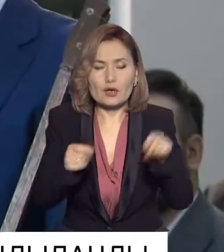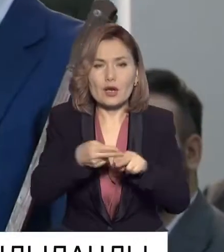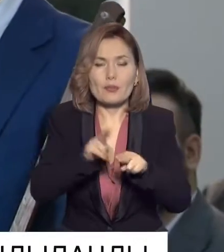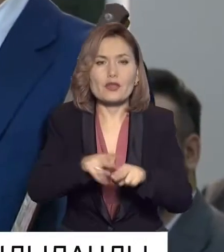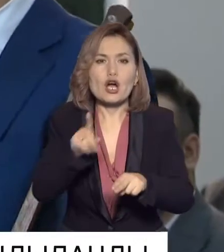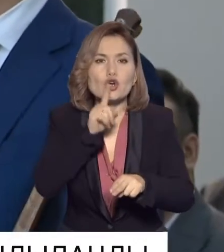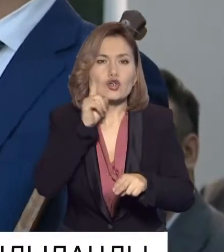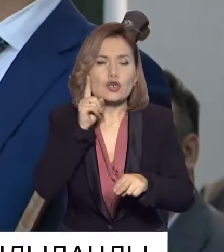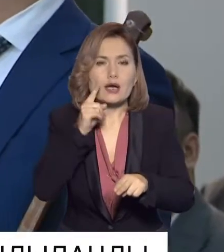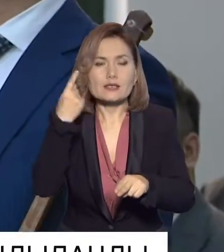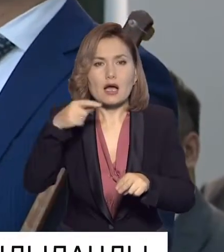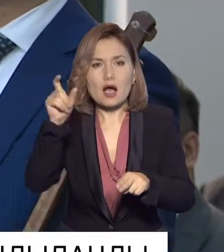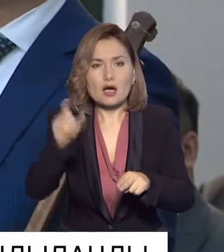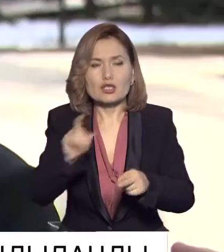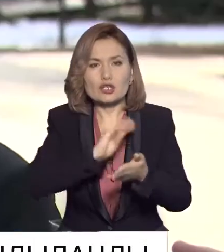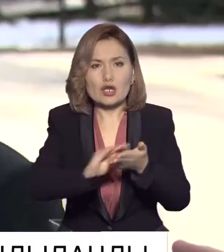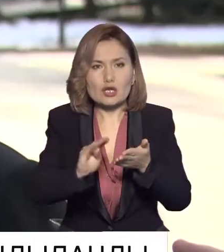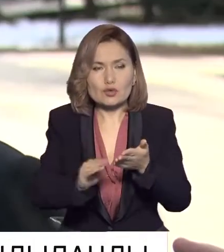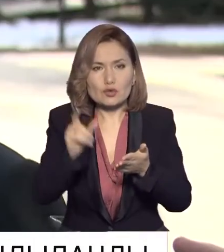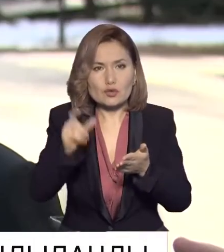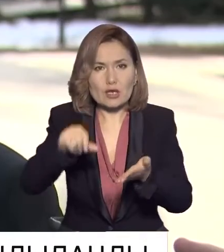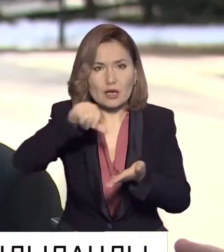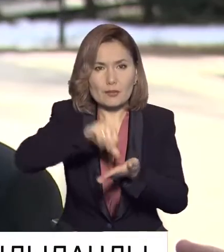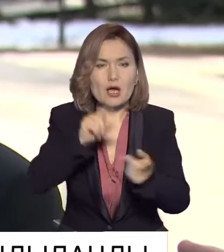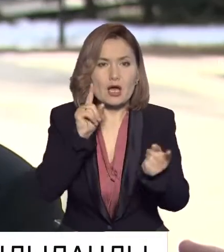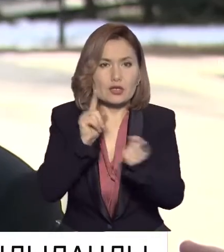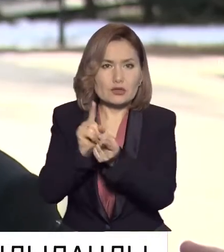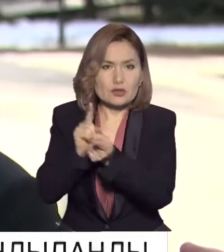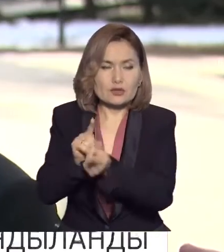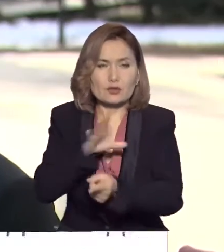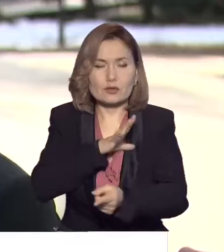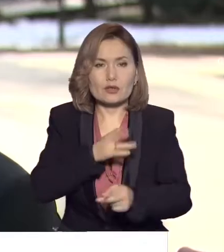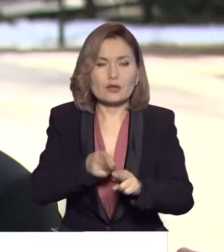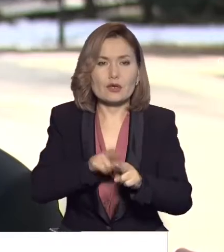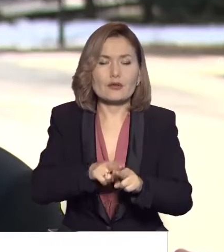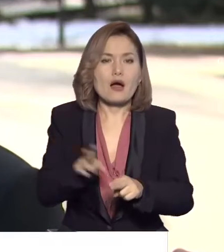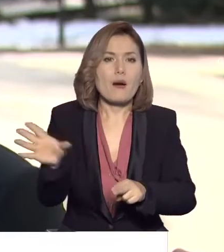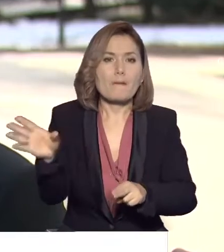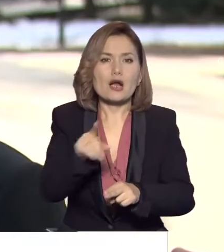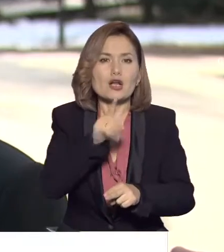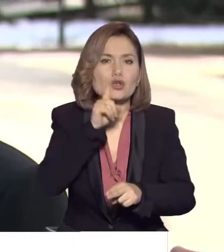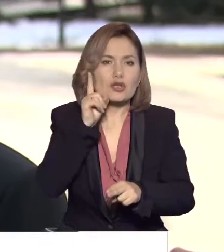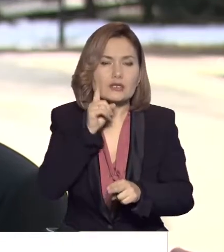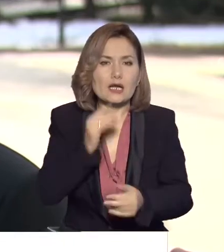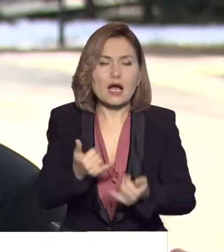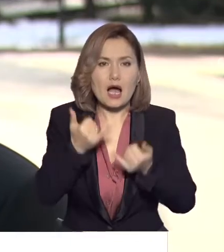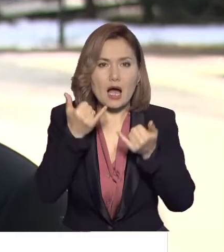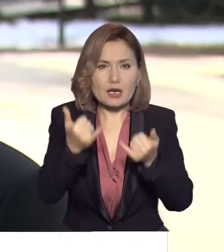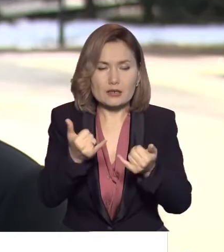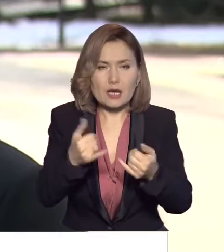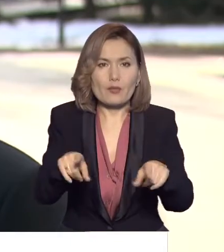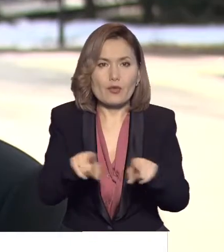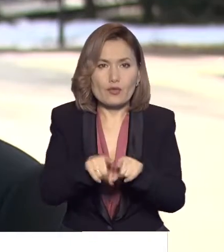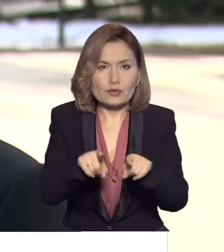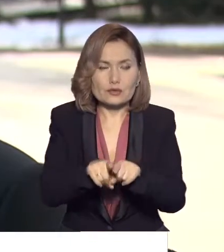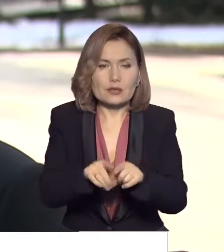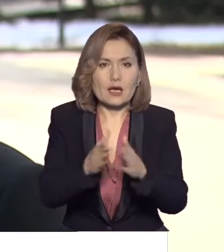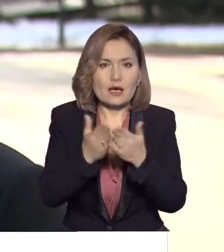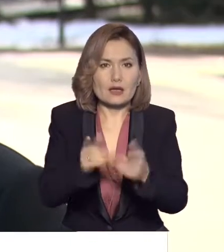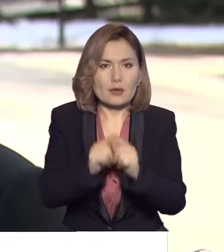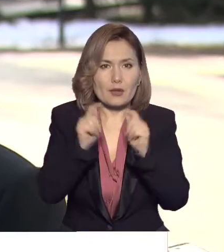жас ақын жазушылармен кездесу өтті. Бүкіл жасалған нәрселер бұл жастар үшін. Сондықтан келер ұрпаққа